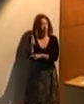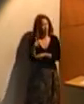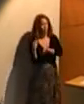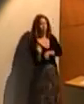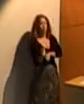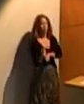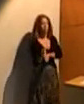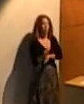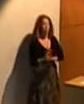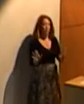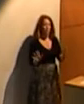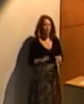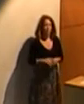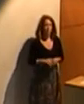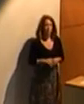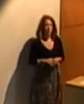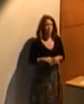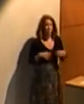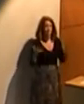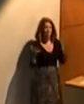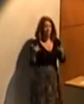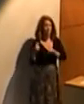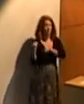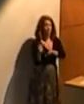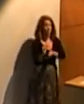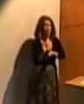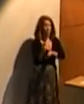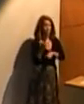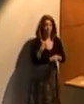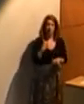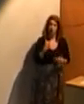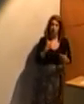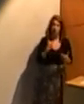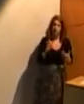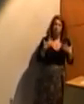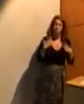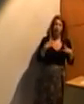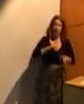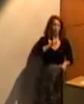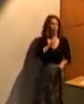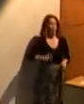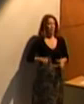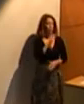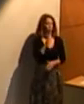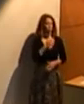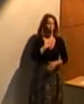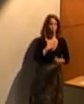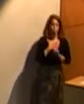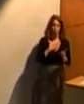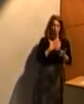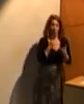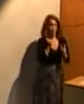quelque part le corps nous échappent et je peut jamais dire il est totalement à moi donc je vais le modifier comme je veux et c'est là où il ya un lieu de